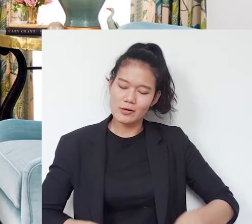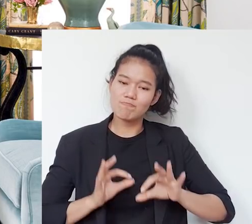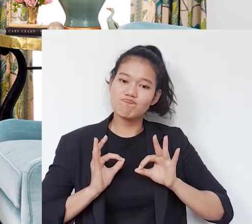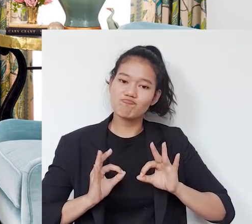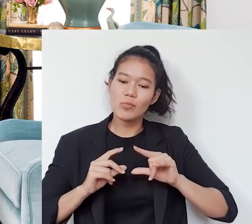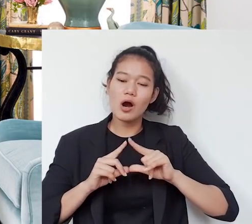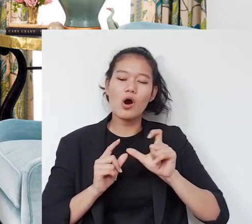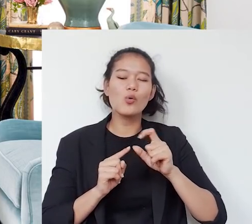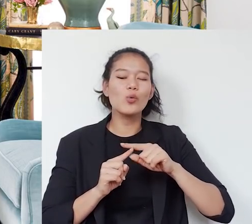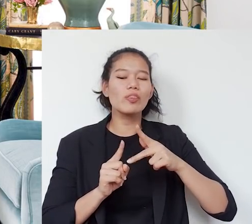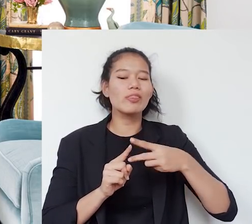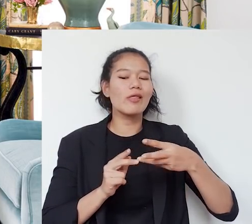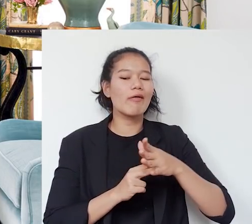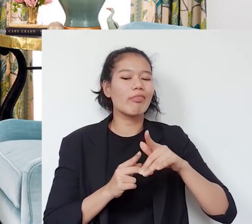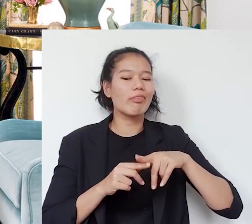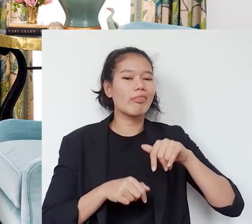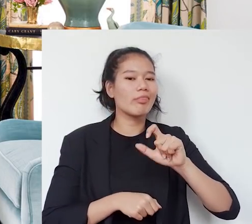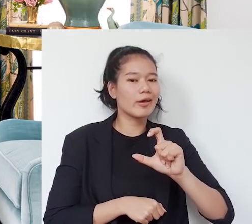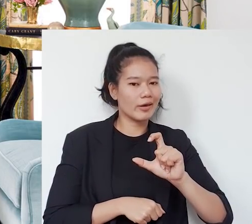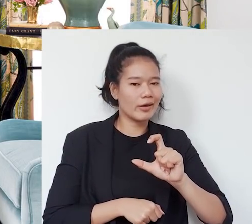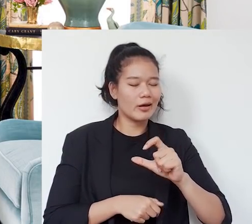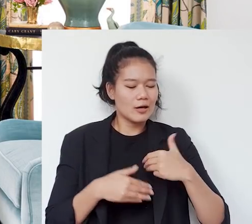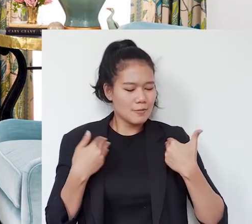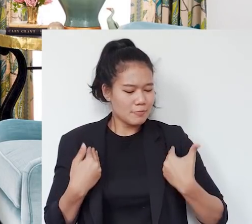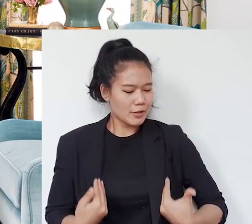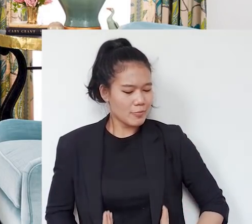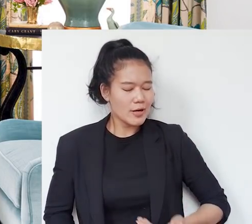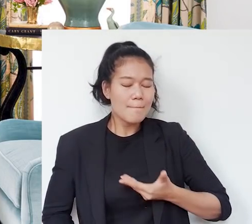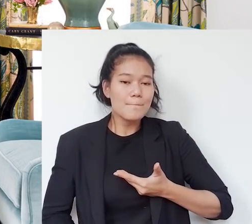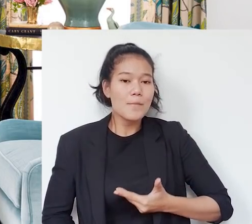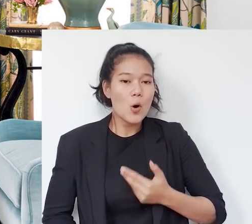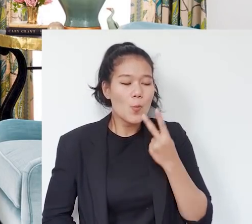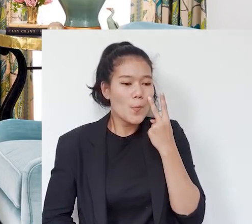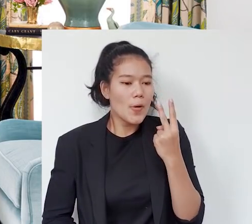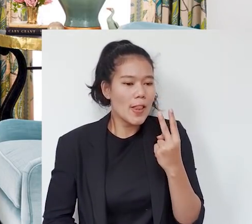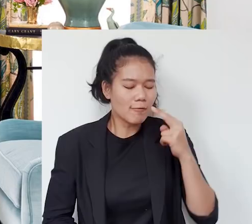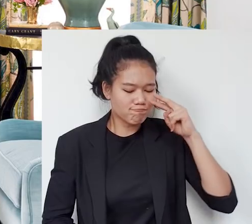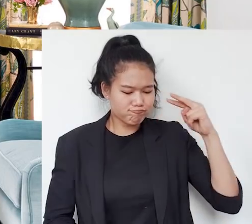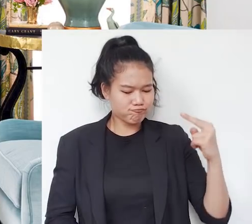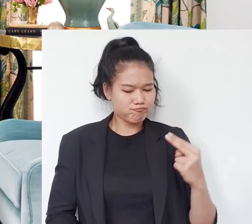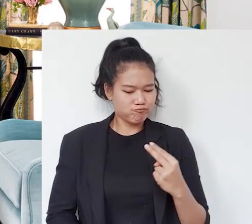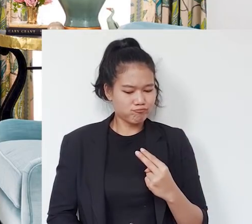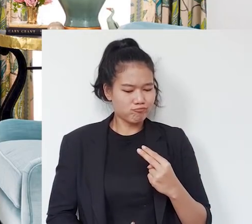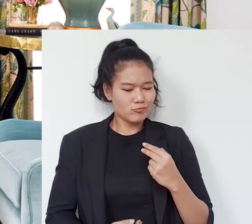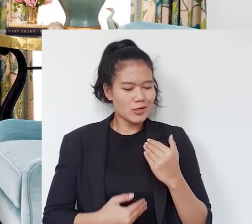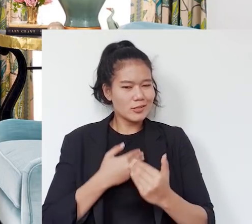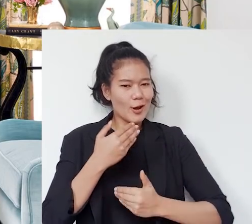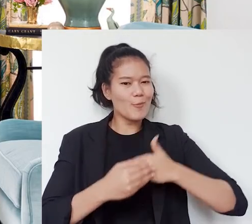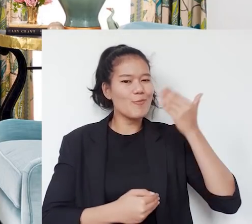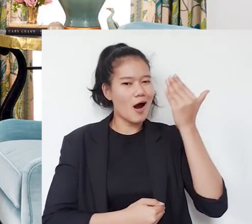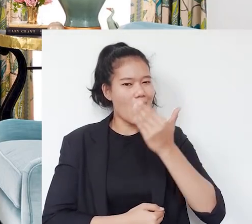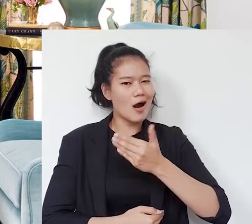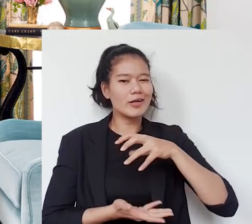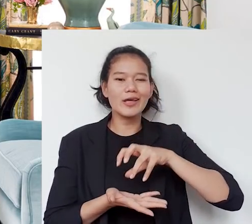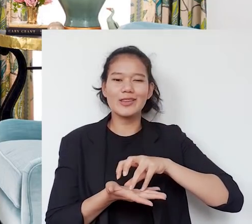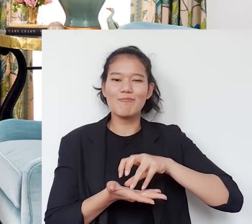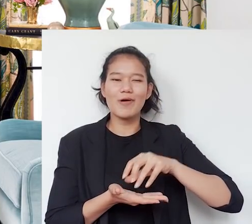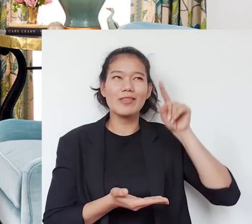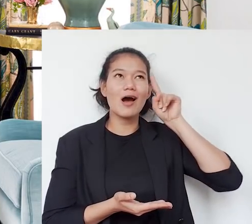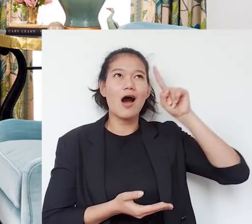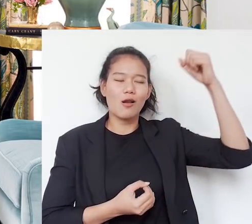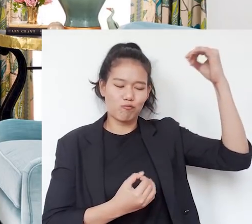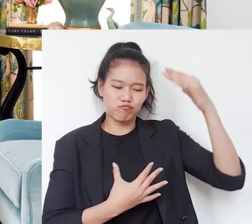otentik. Membentuk kami menjadi pribadi yang mau melihat keseharian kami sebagai tempat di mana Allah Roh Kudus